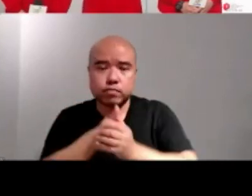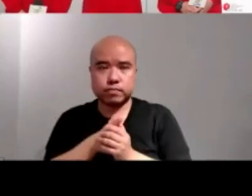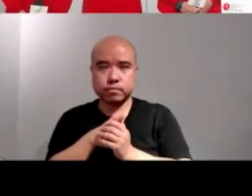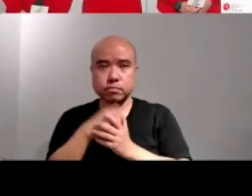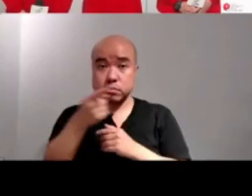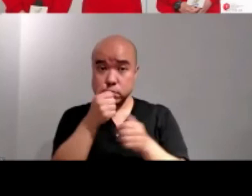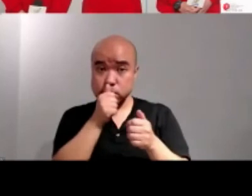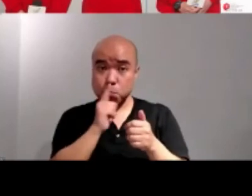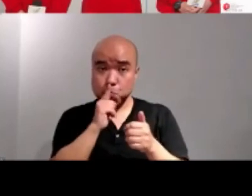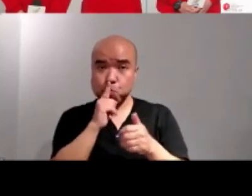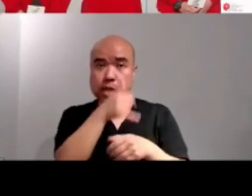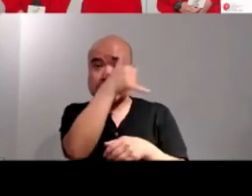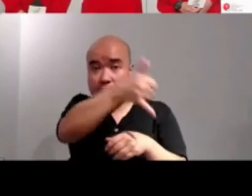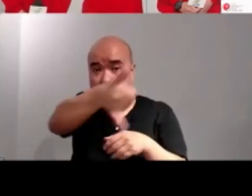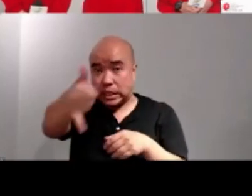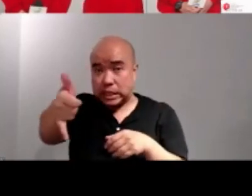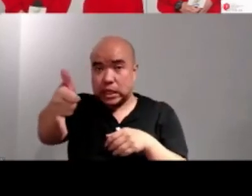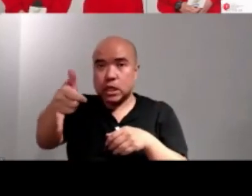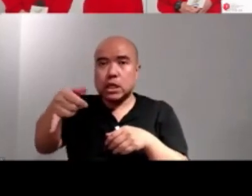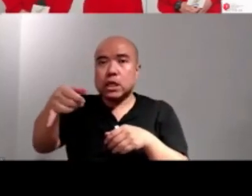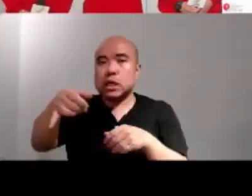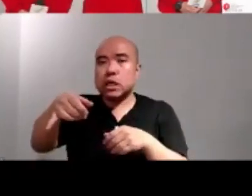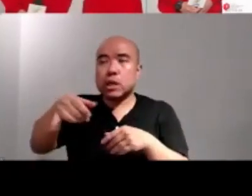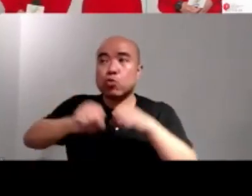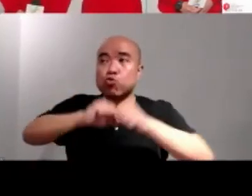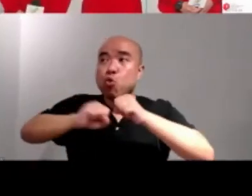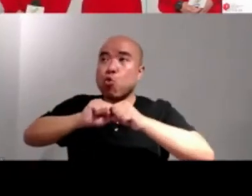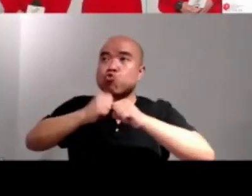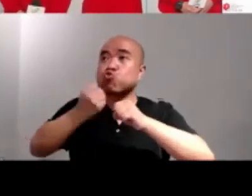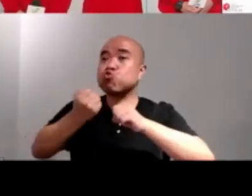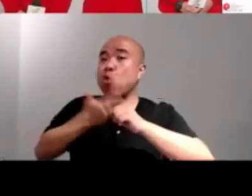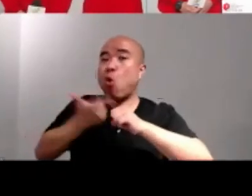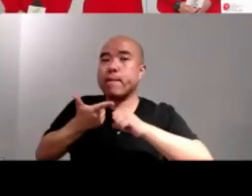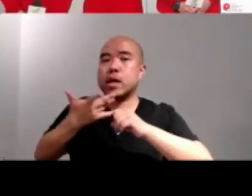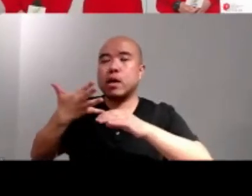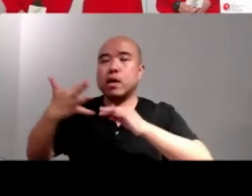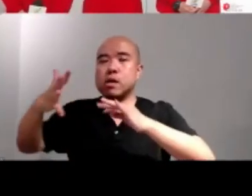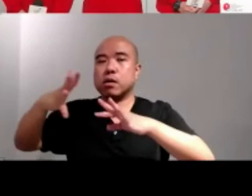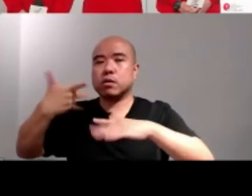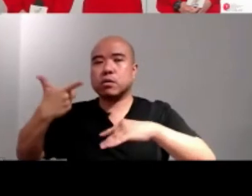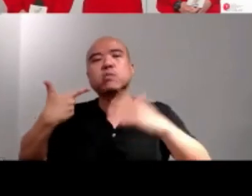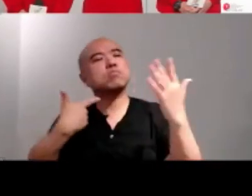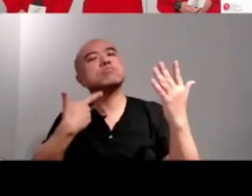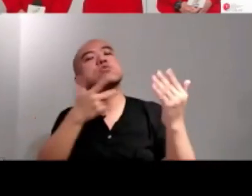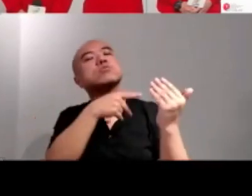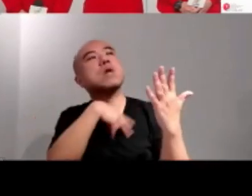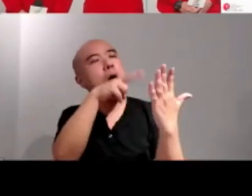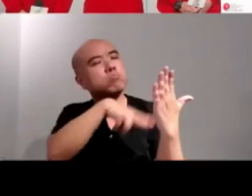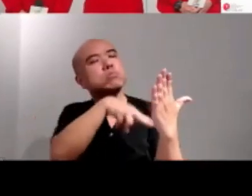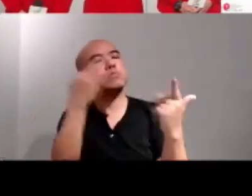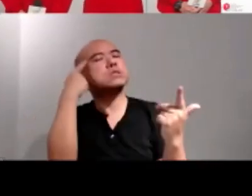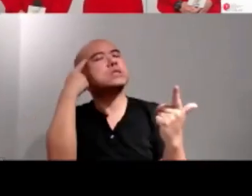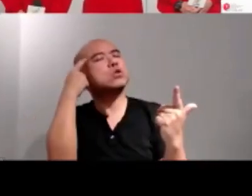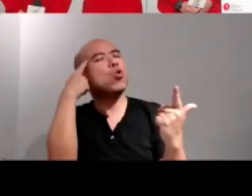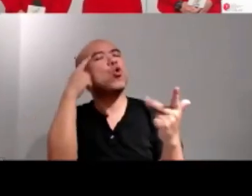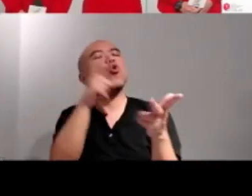去參與更多佢哋社福機構所舉辦嘅活動。而且喺活動圖片入邊咧，其實都可以了解到更加多關於活動入邊嘅細節